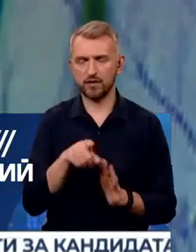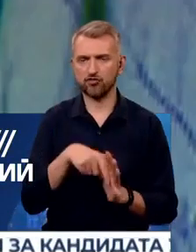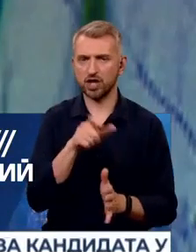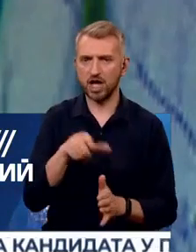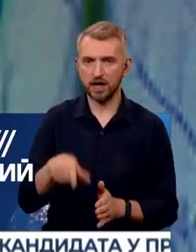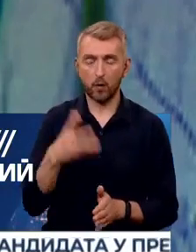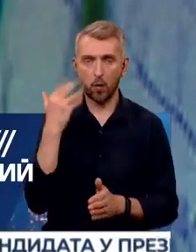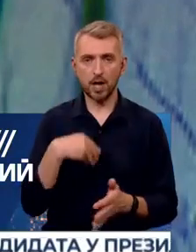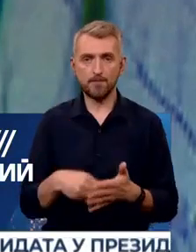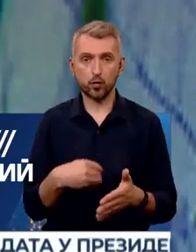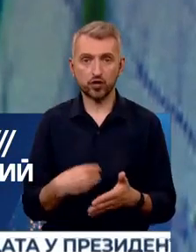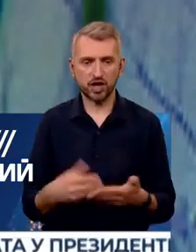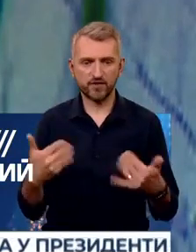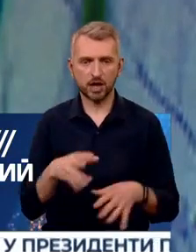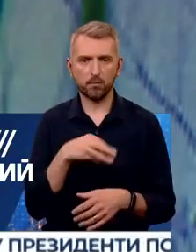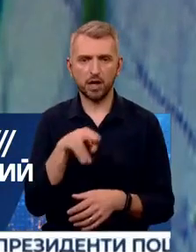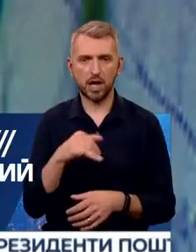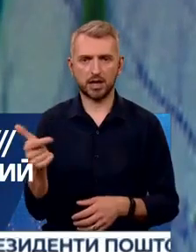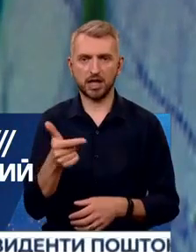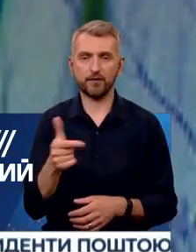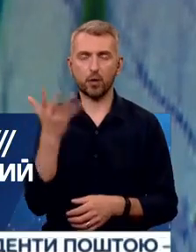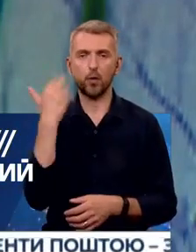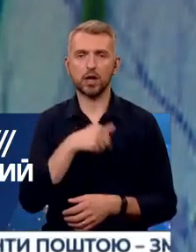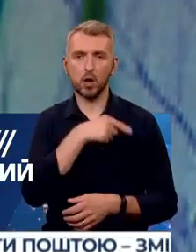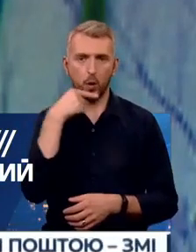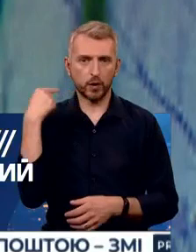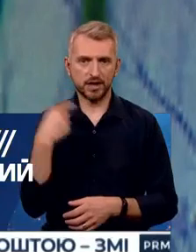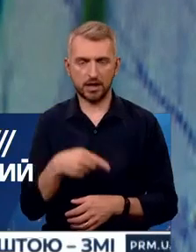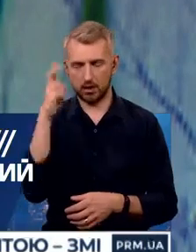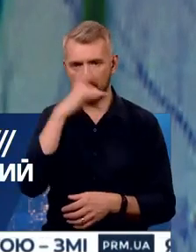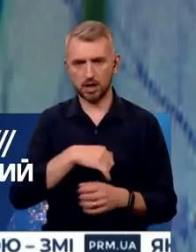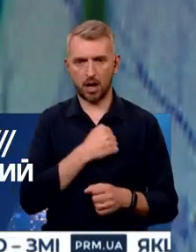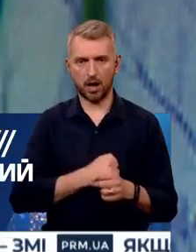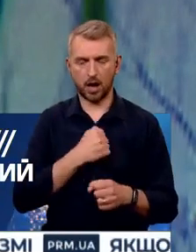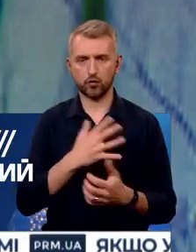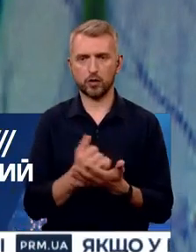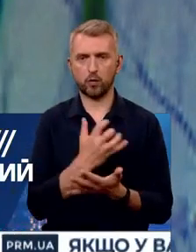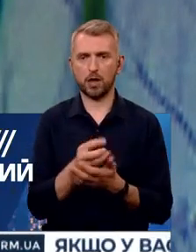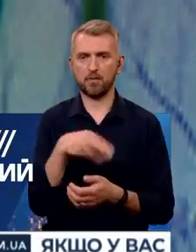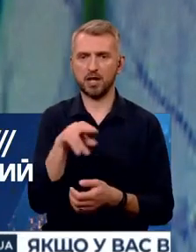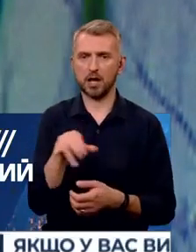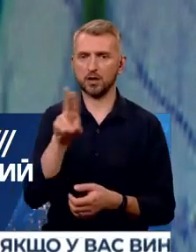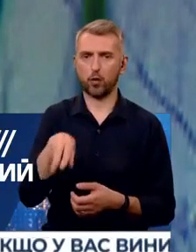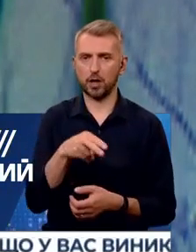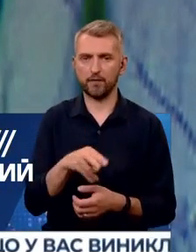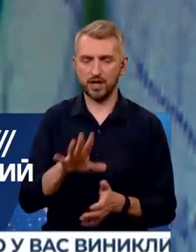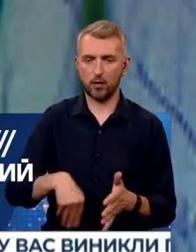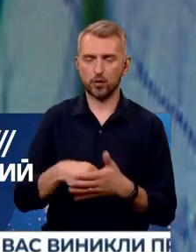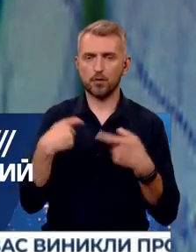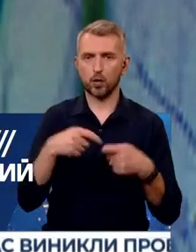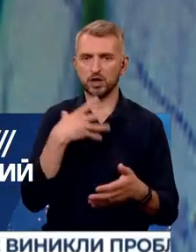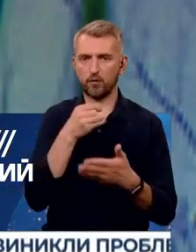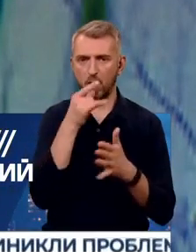шахтарів, коли бюджет втратив мільярди гривень і коли Росія, країна-агресор, заробила мільярди доларів за рахунок продажу